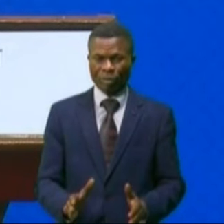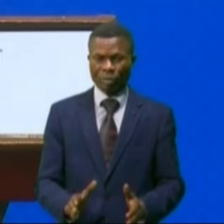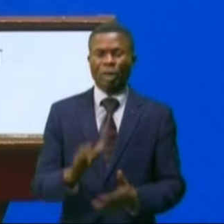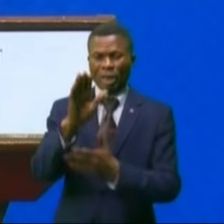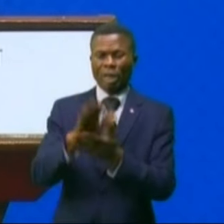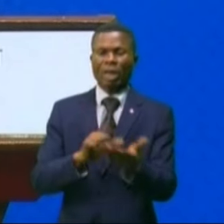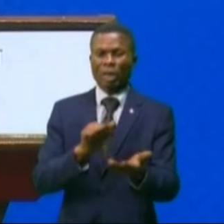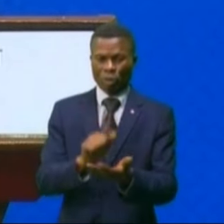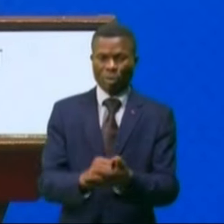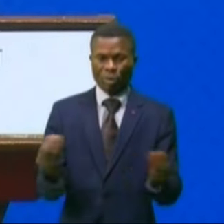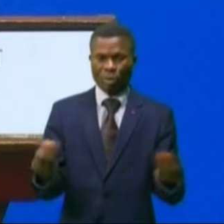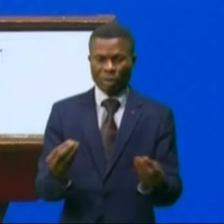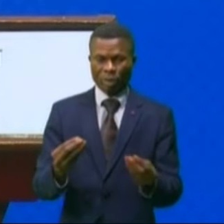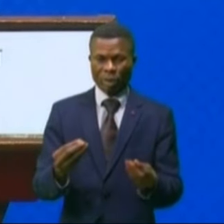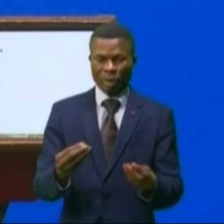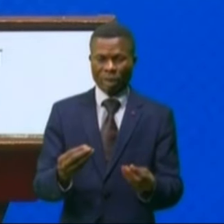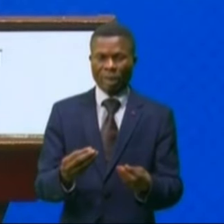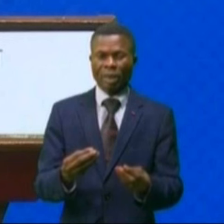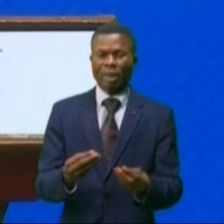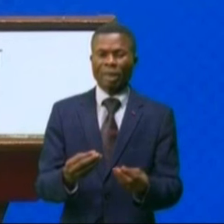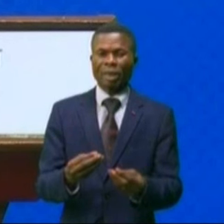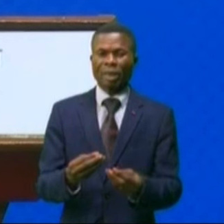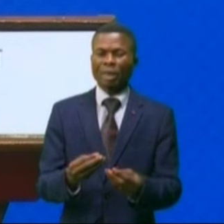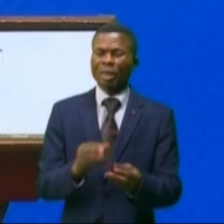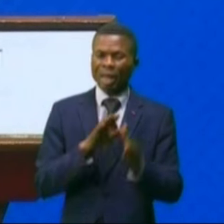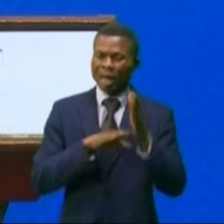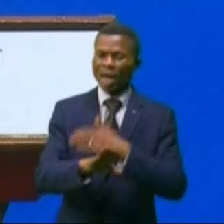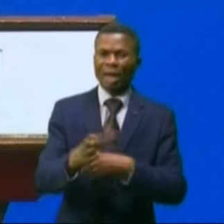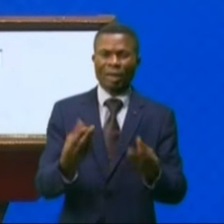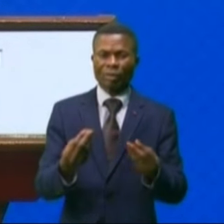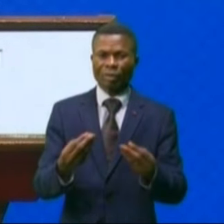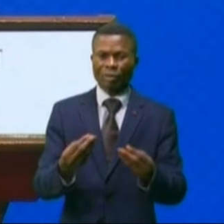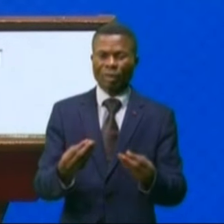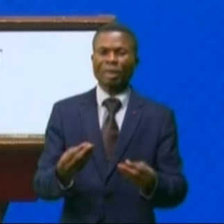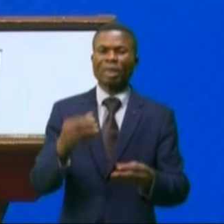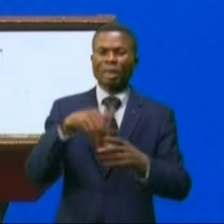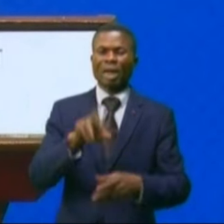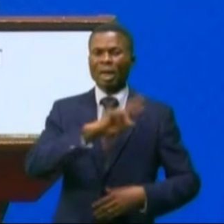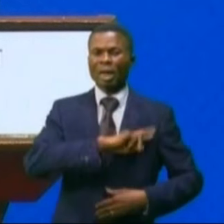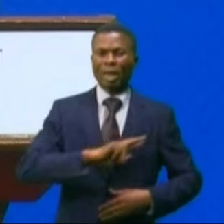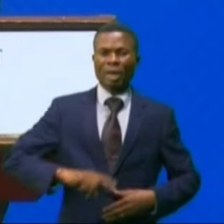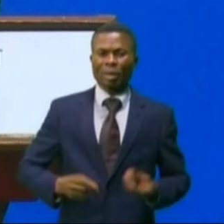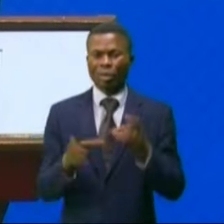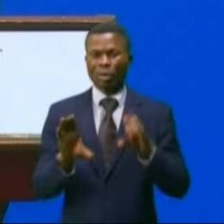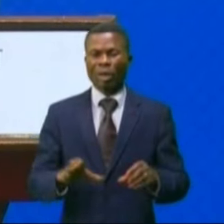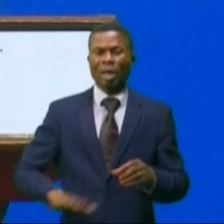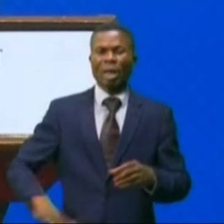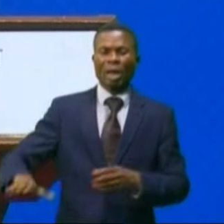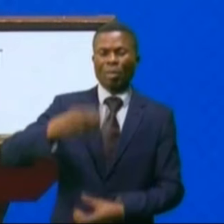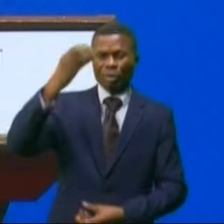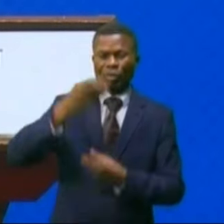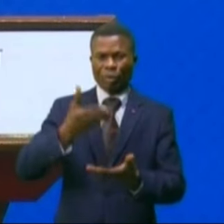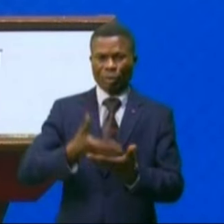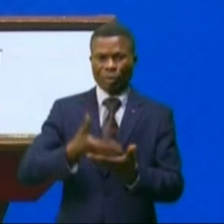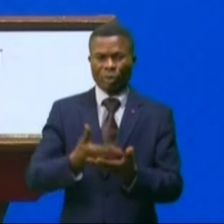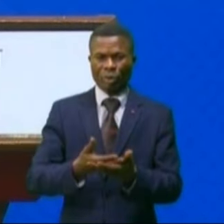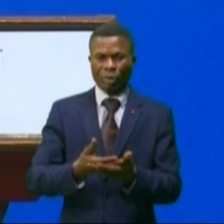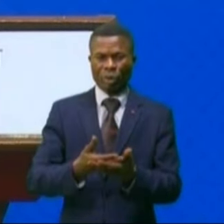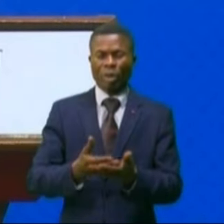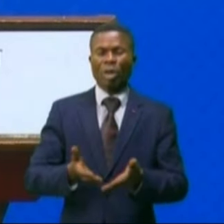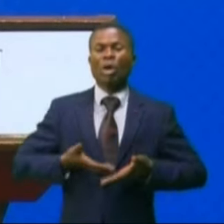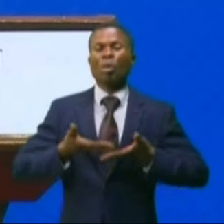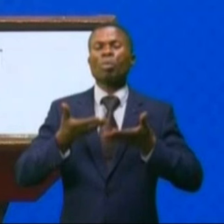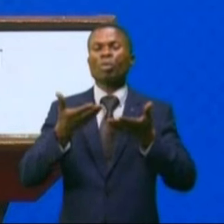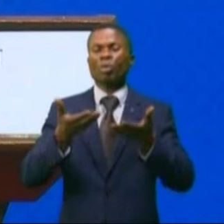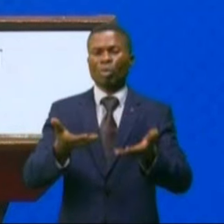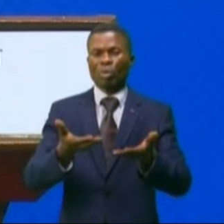usage parce qu'ils ont un accès facile à la République démocratique du Congo et le Rwanda, et se proposent justement